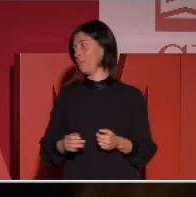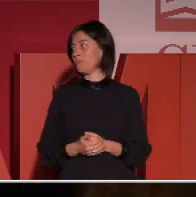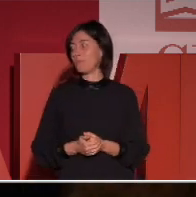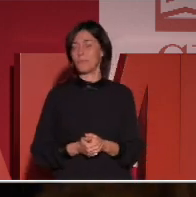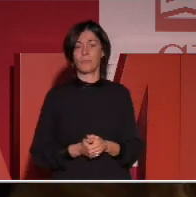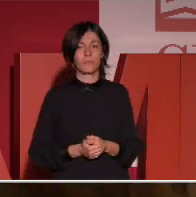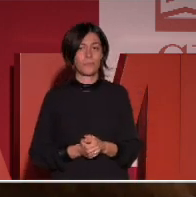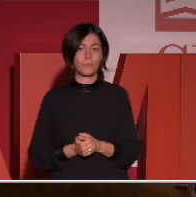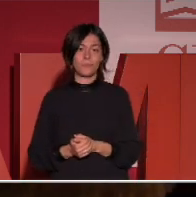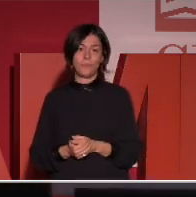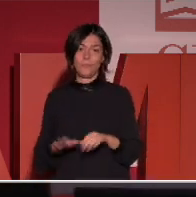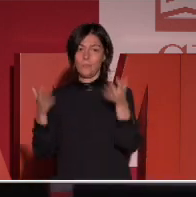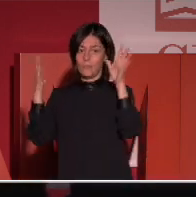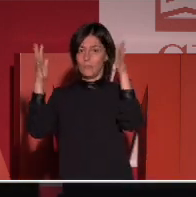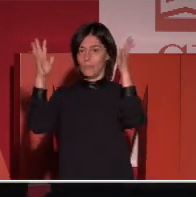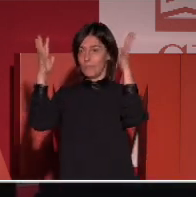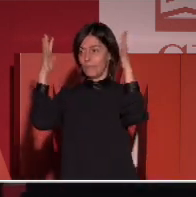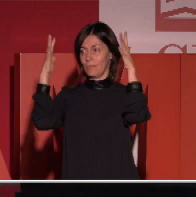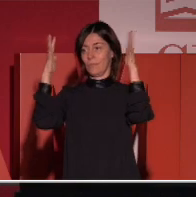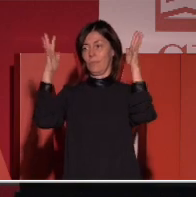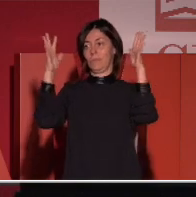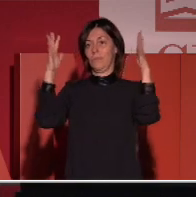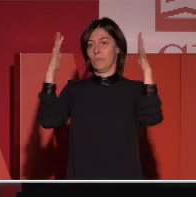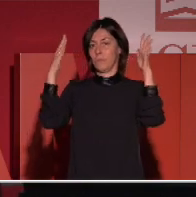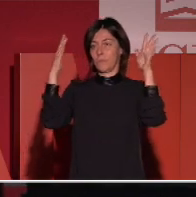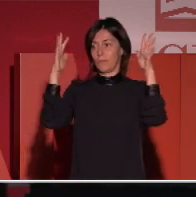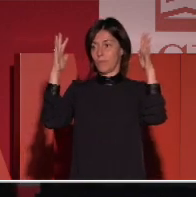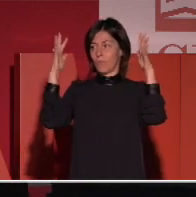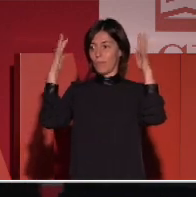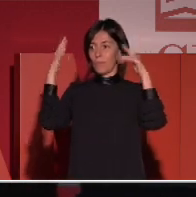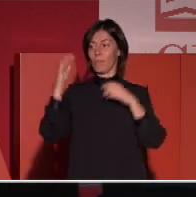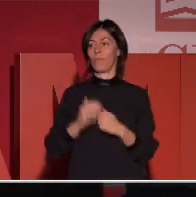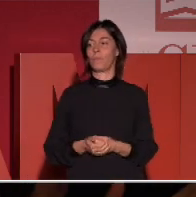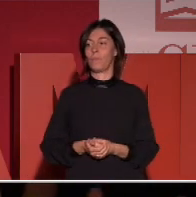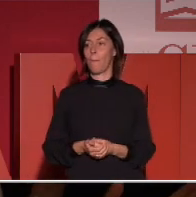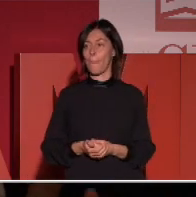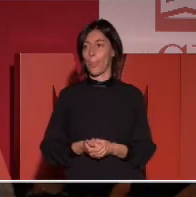noi altrove speriamo grazie e molti complimenti